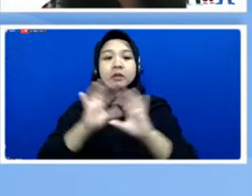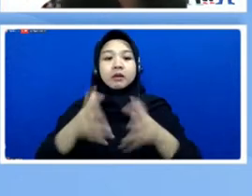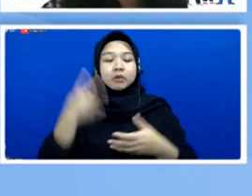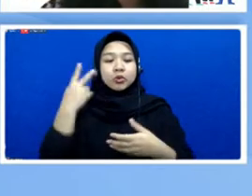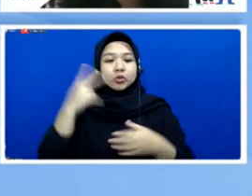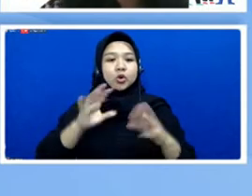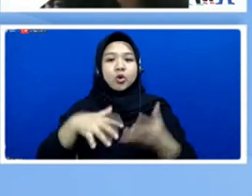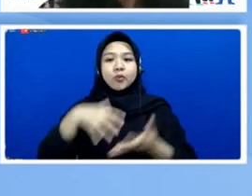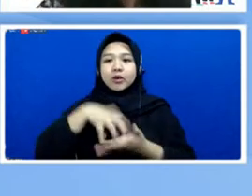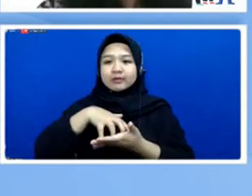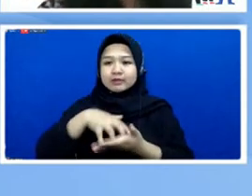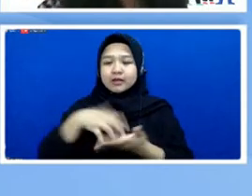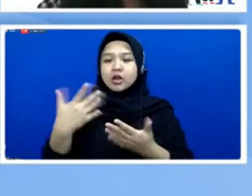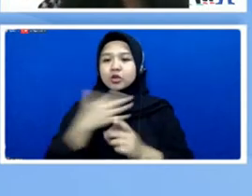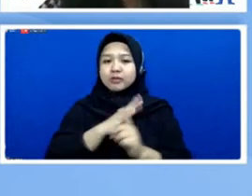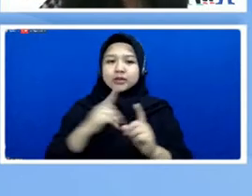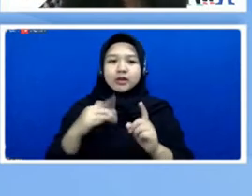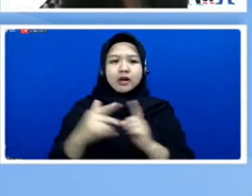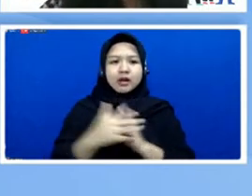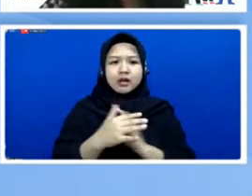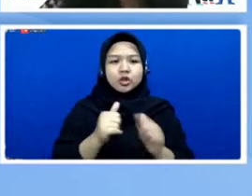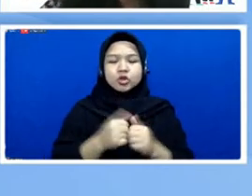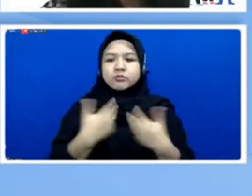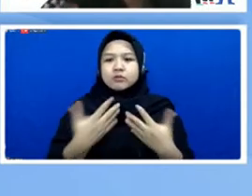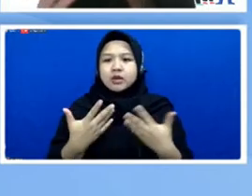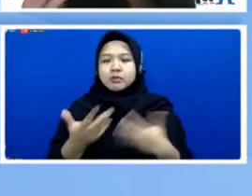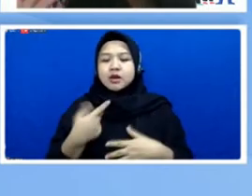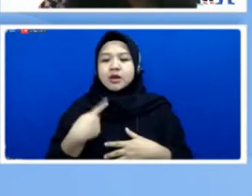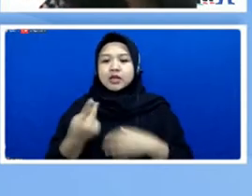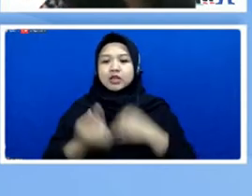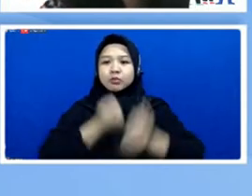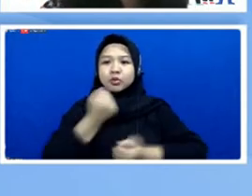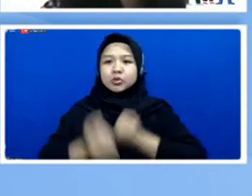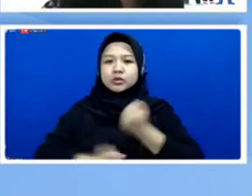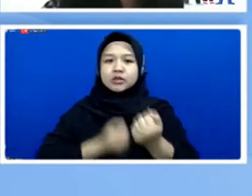rentan, kepada masyarakat, dan bagaimana kita berusaha